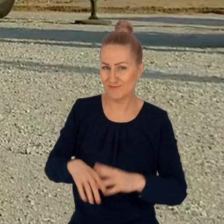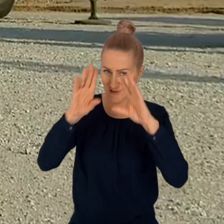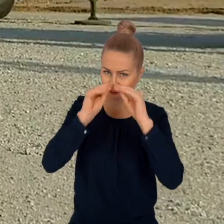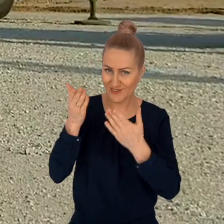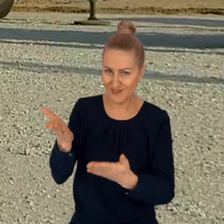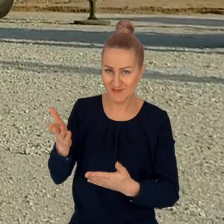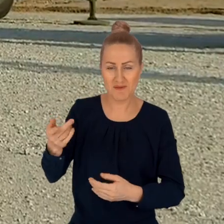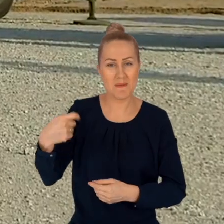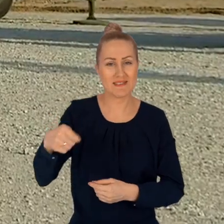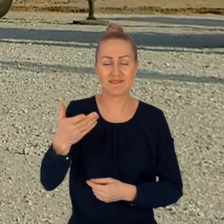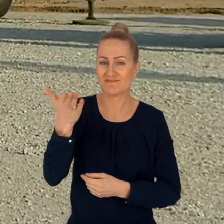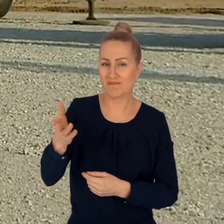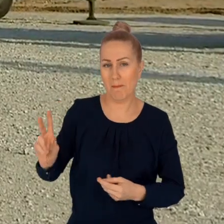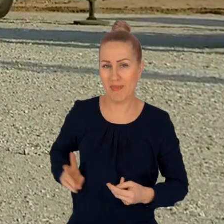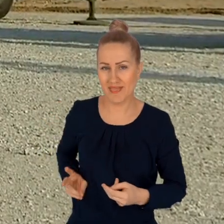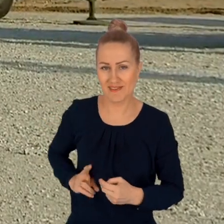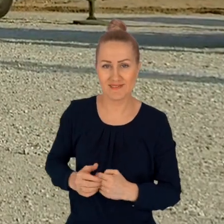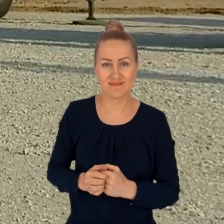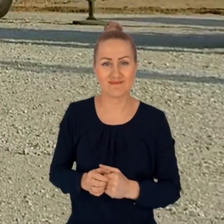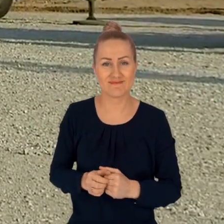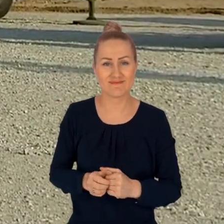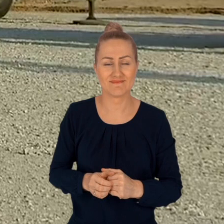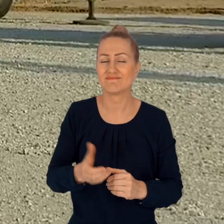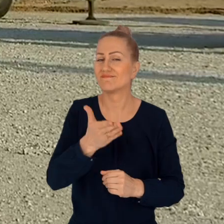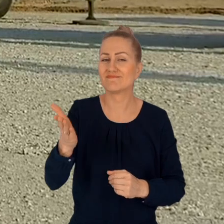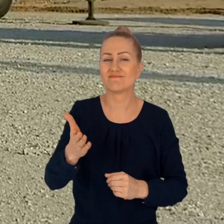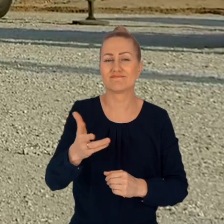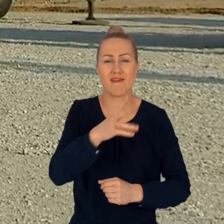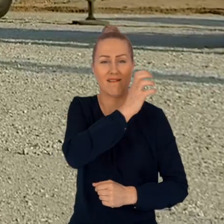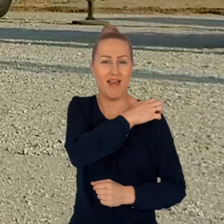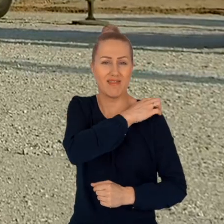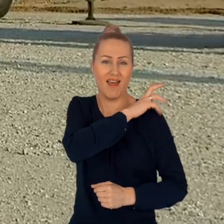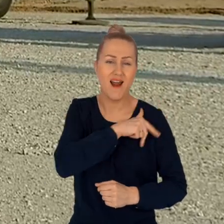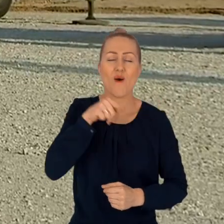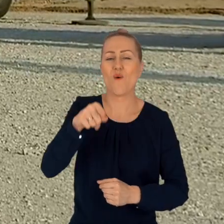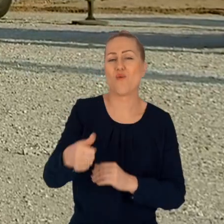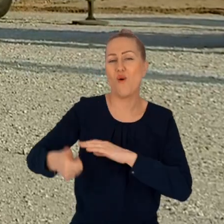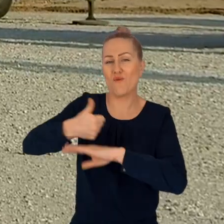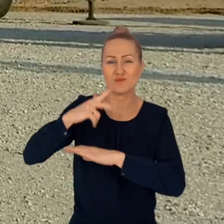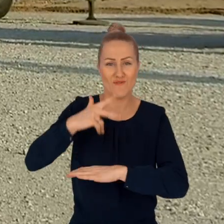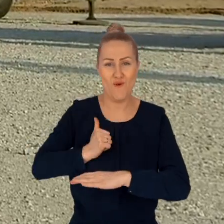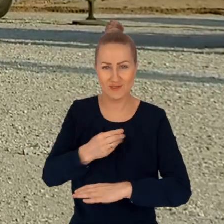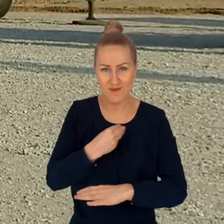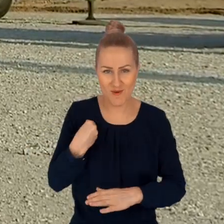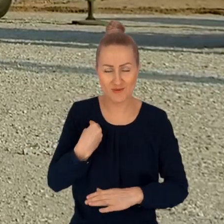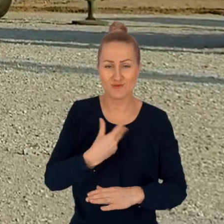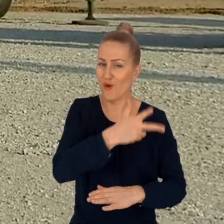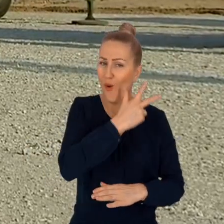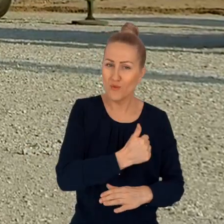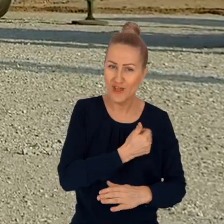prezydencie, panie ministrze, panowie generałowie, dowódcy Wojska Polskiego, żołnierze Wojska